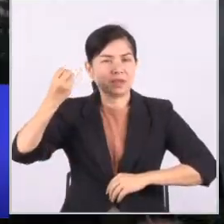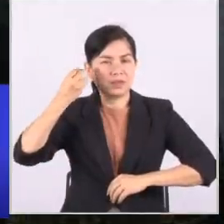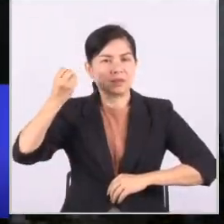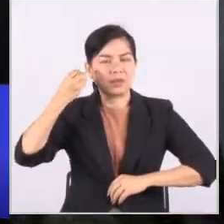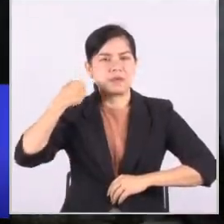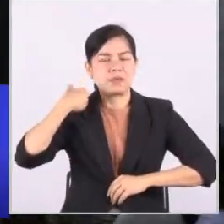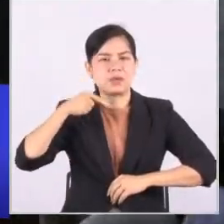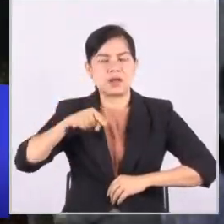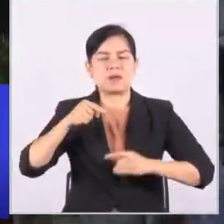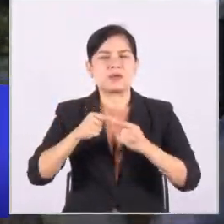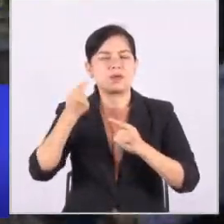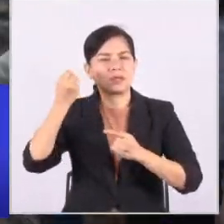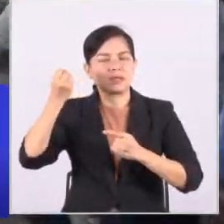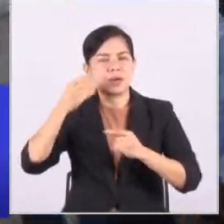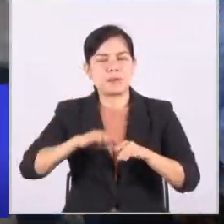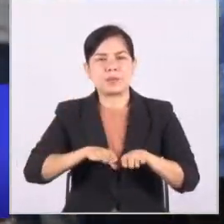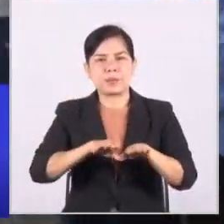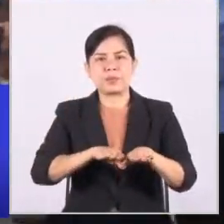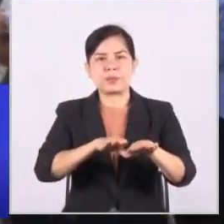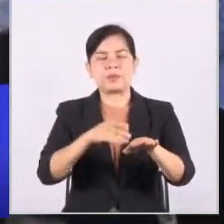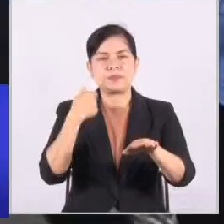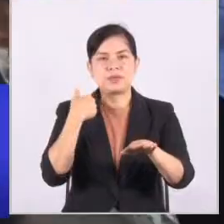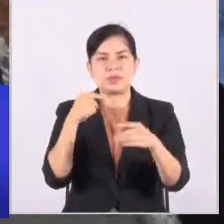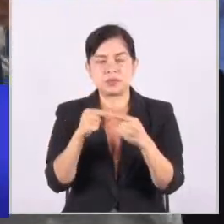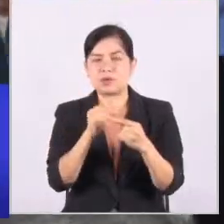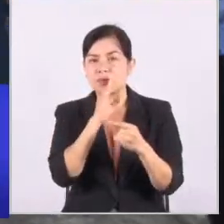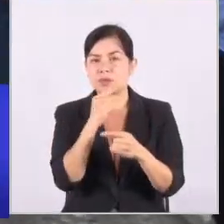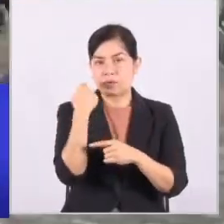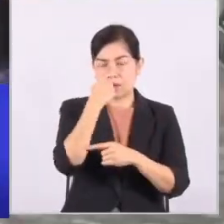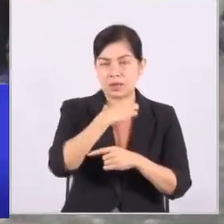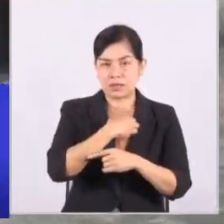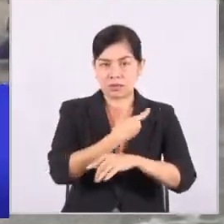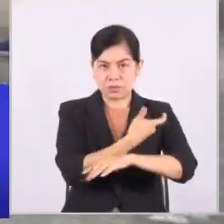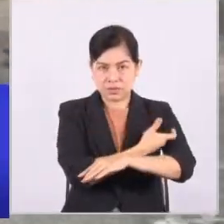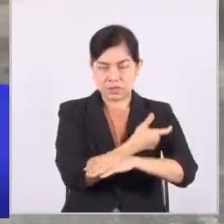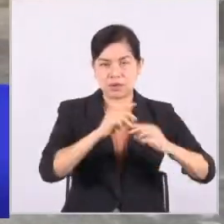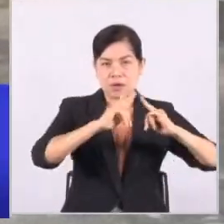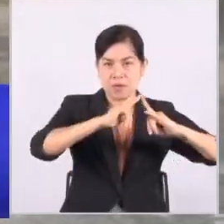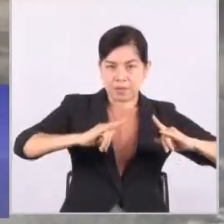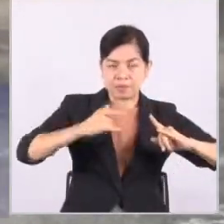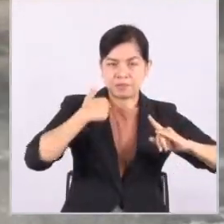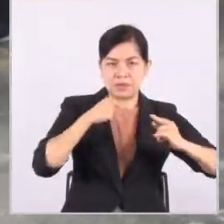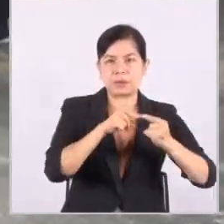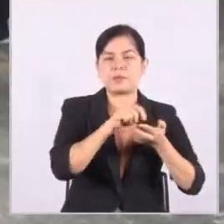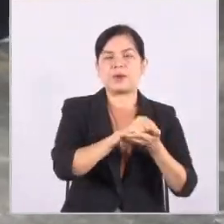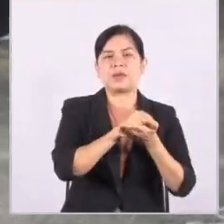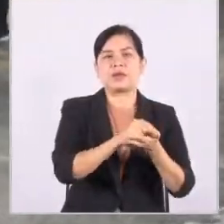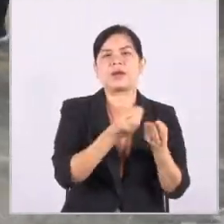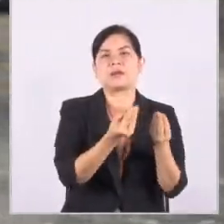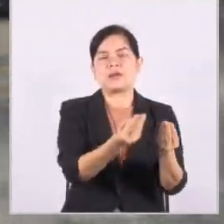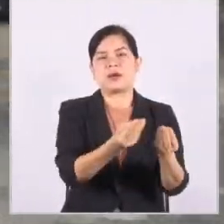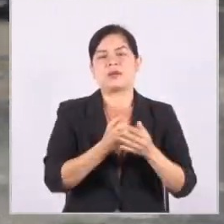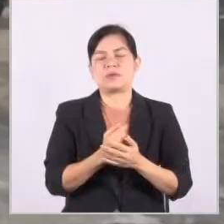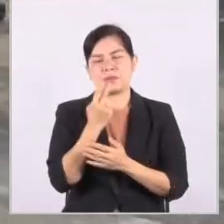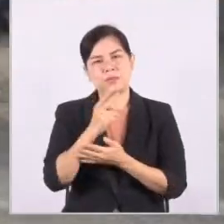เนี่ยพอสนุกสุดเหวี่ยงเสร็จแล้วรับวัคซีนไหมจ๊ะก็เชิญที่เต็นท์ได้เลยนี่ไง ครับ น่ารักนะ ค ่ ะ ทำ